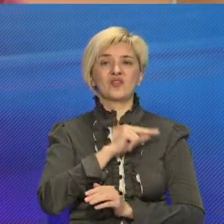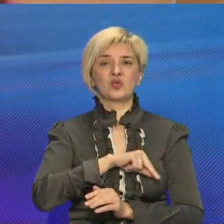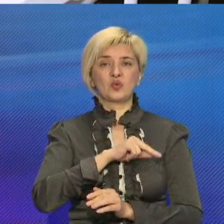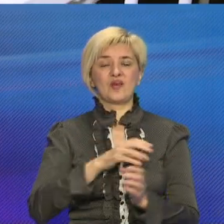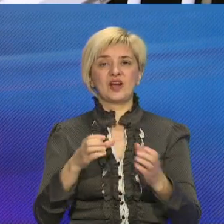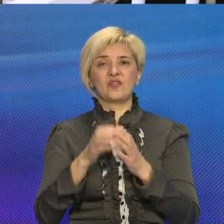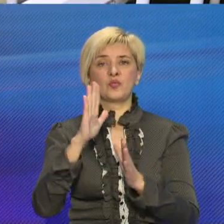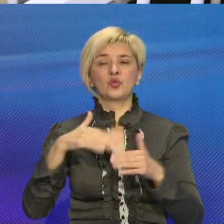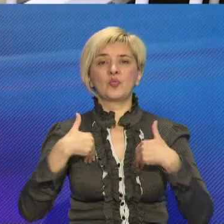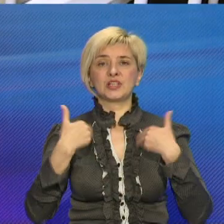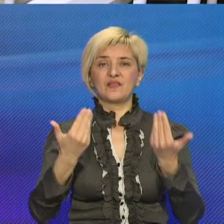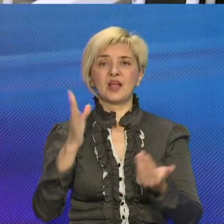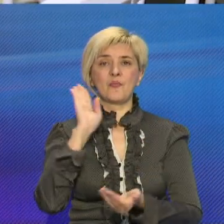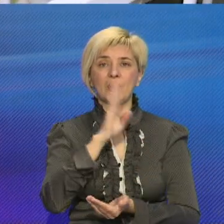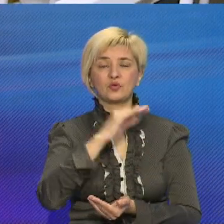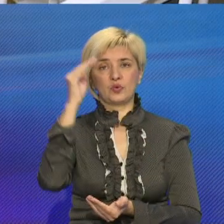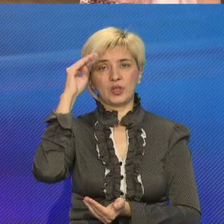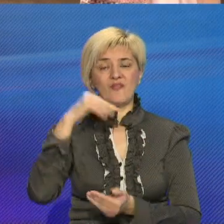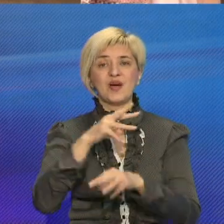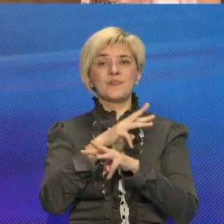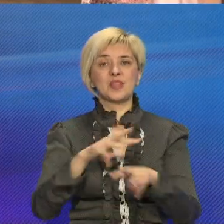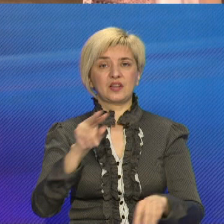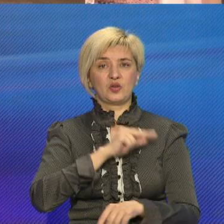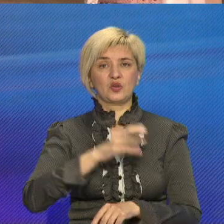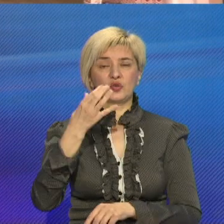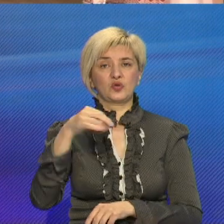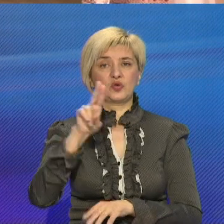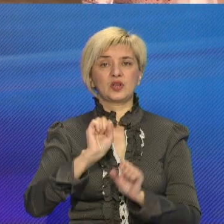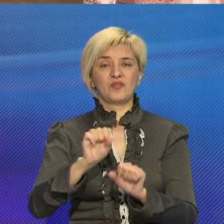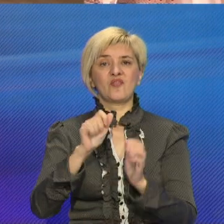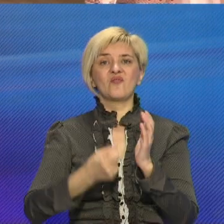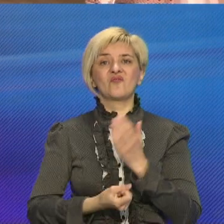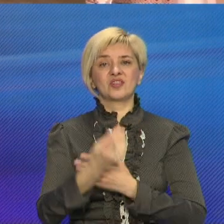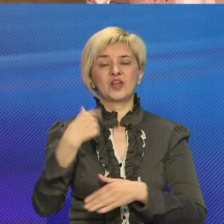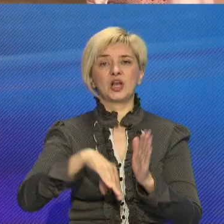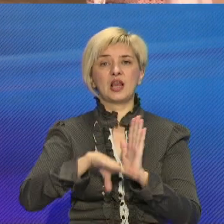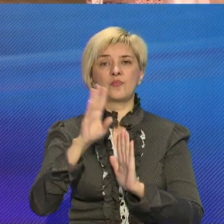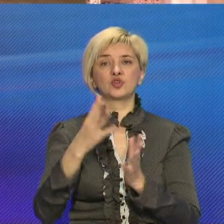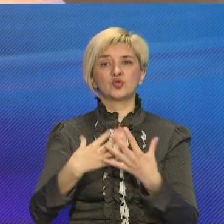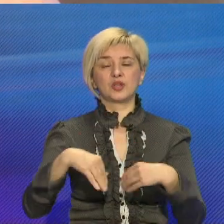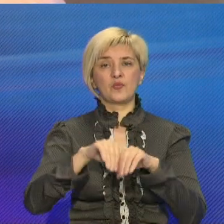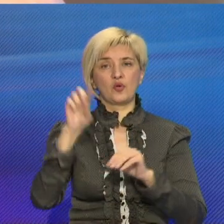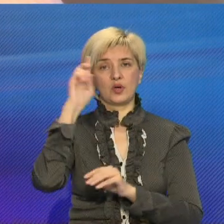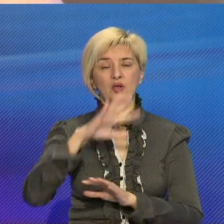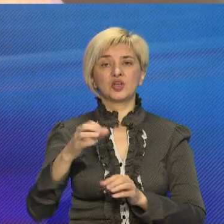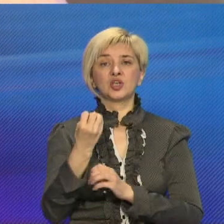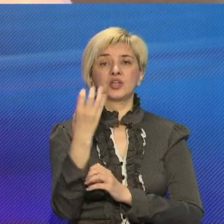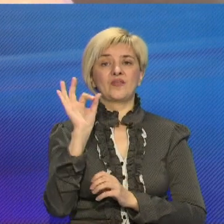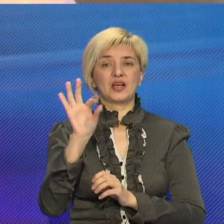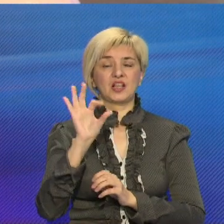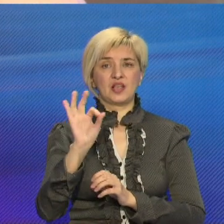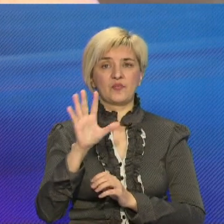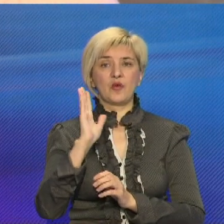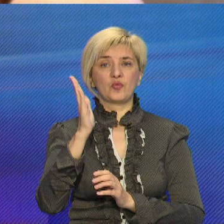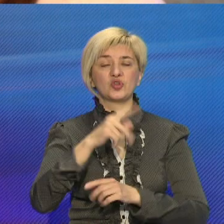татов. Министерство працы и социальной обороны вызначит лепшую семью краины. 14 кастрычника в Минску отбудется